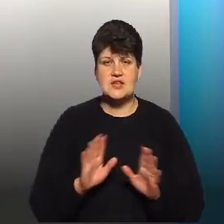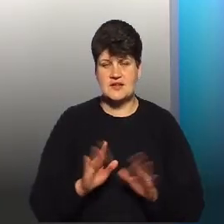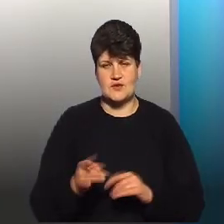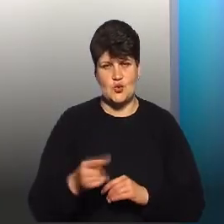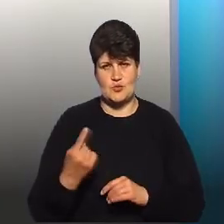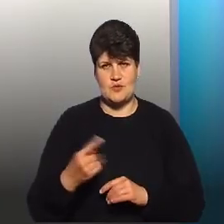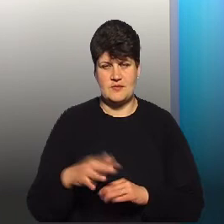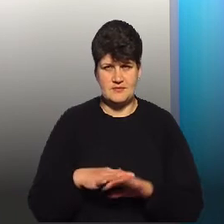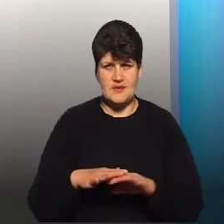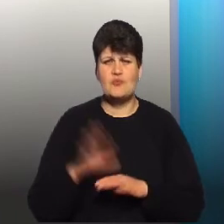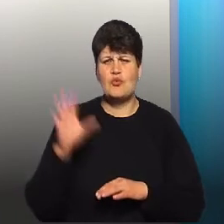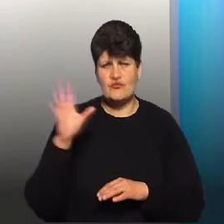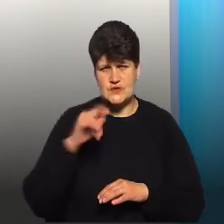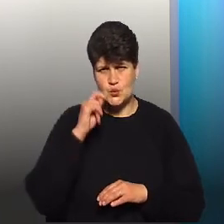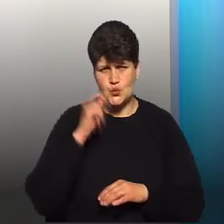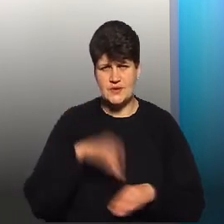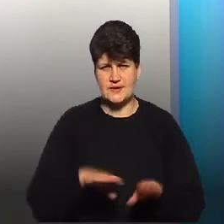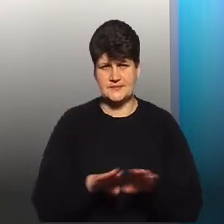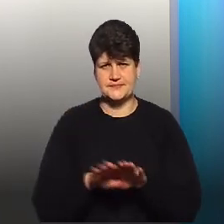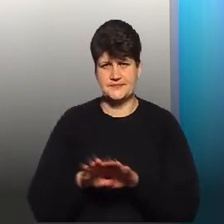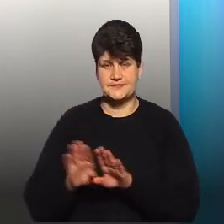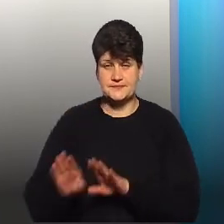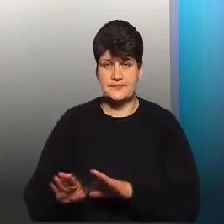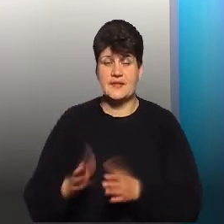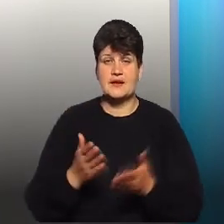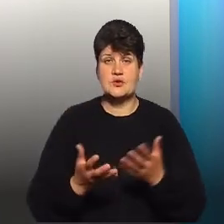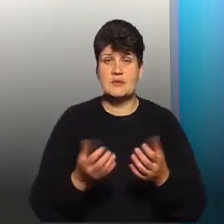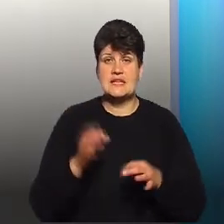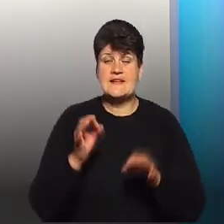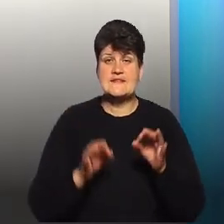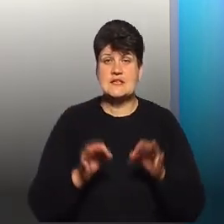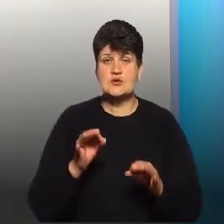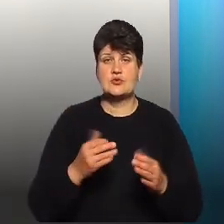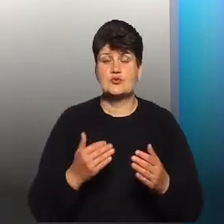є по всій Україні. Якщо брати в відсотковому відношенні, то